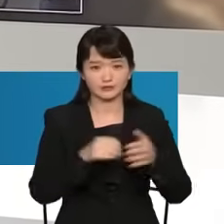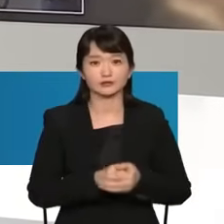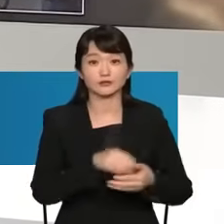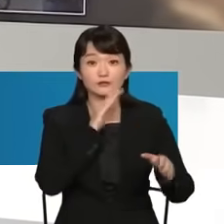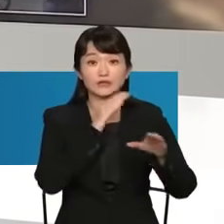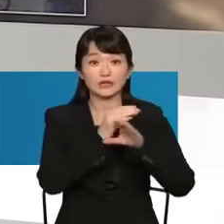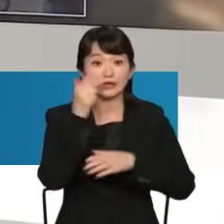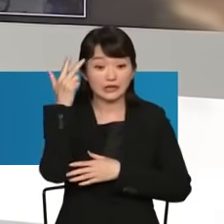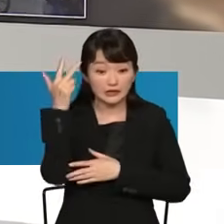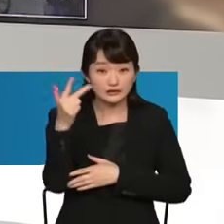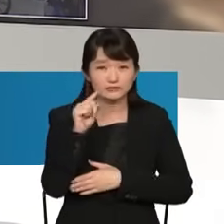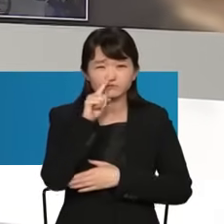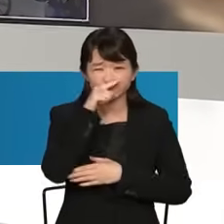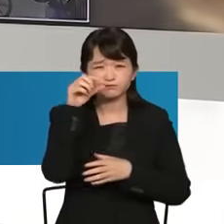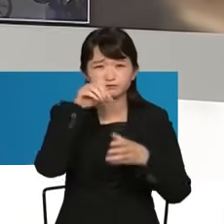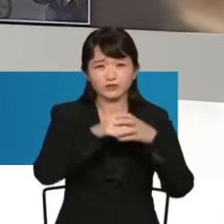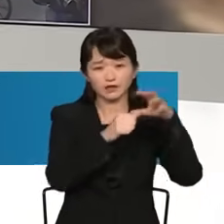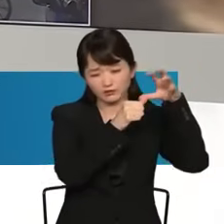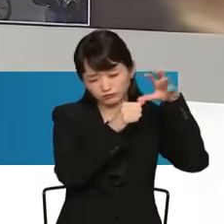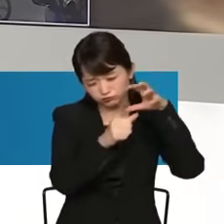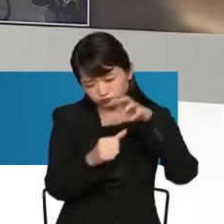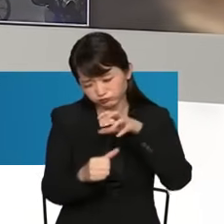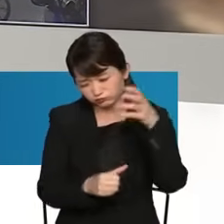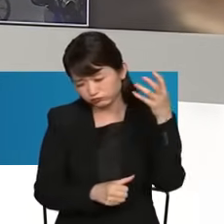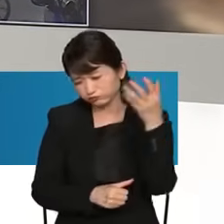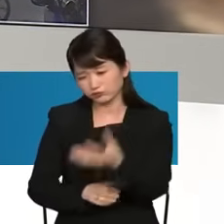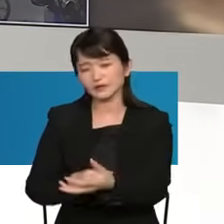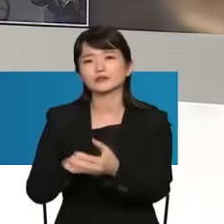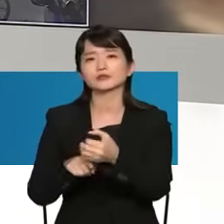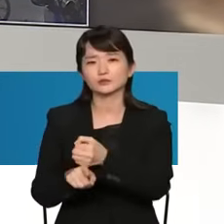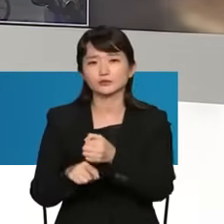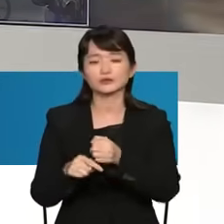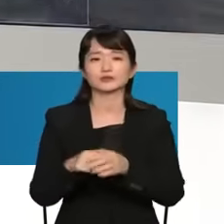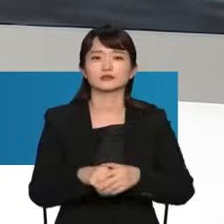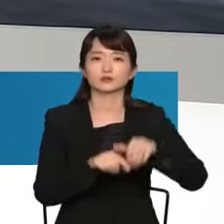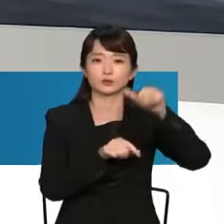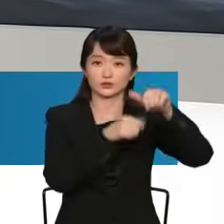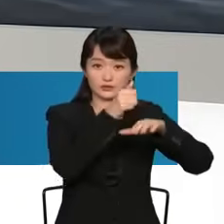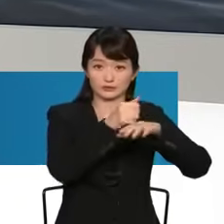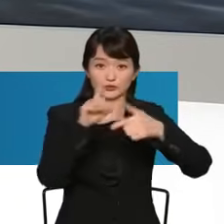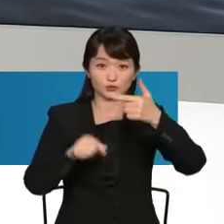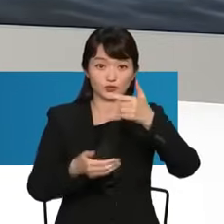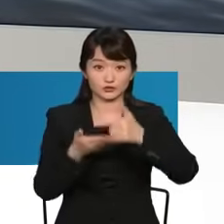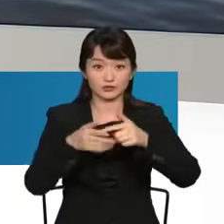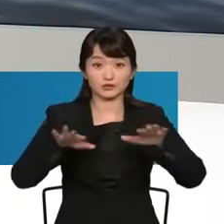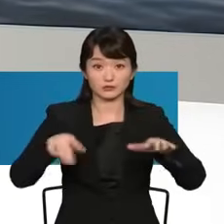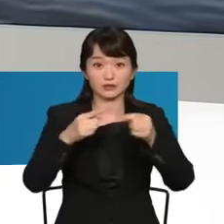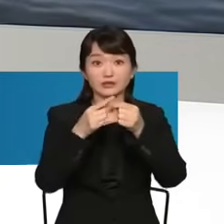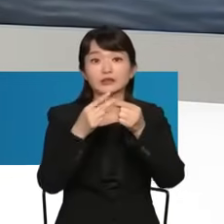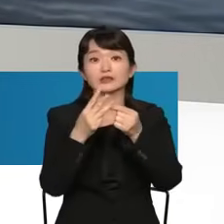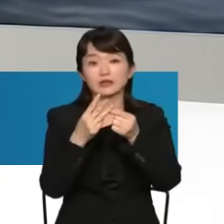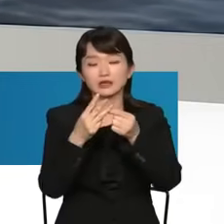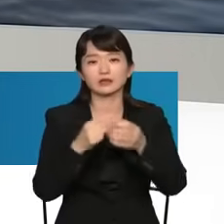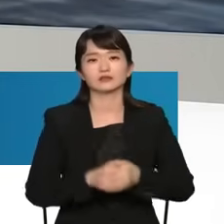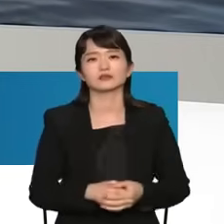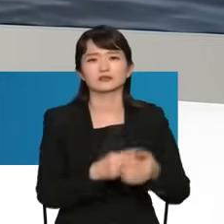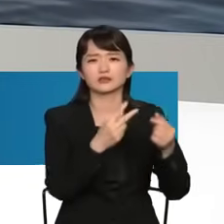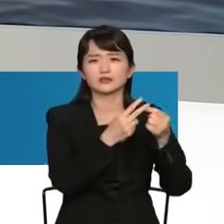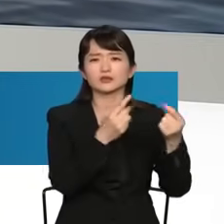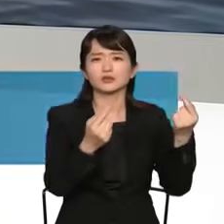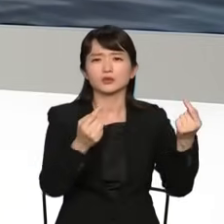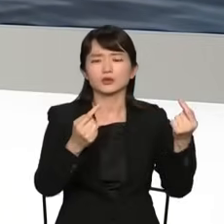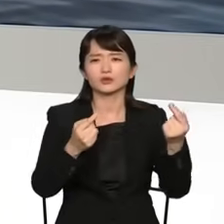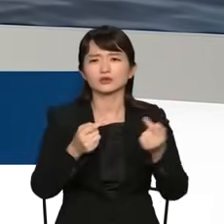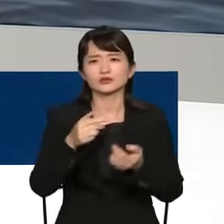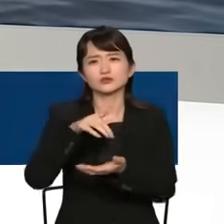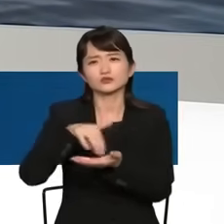또 오물풍선을 날려보냈기 때문입니다. 지난달 말과 이달 초에 이어서 벌써 세 번째입니다. 2차 때보다 절반이